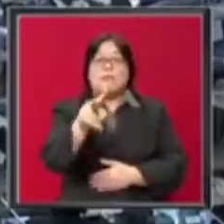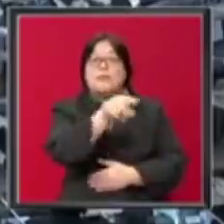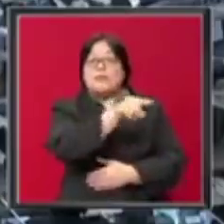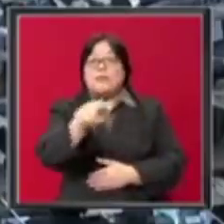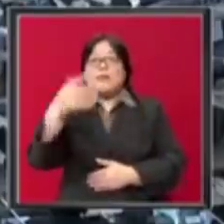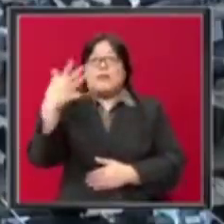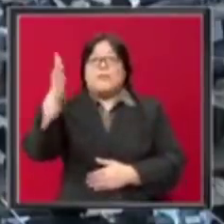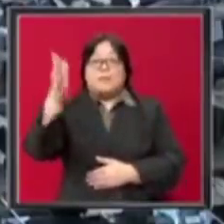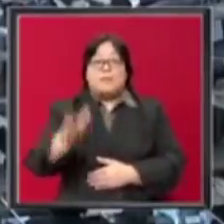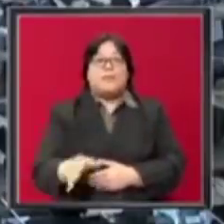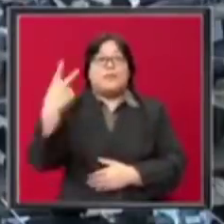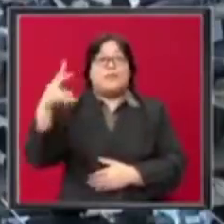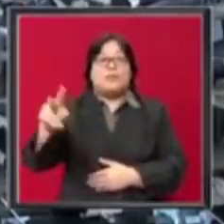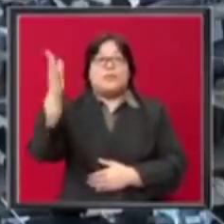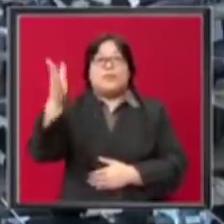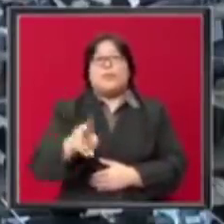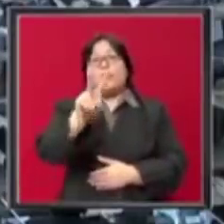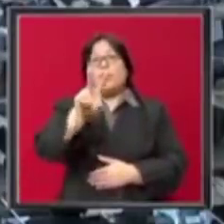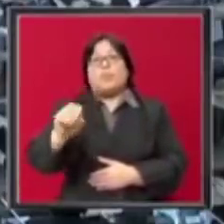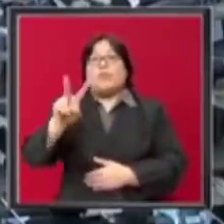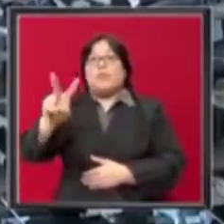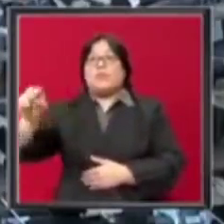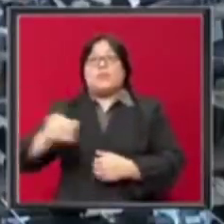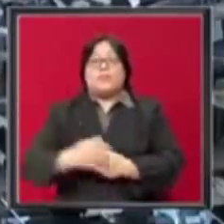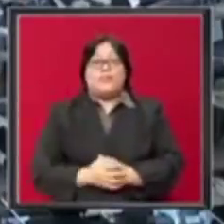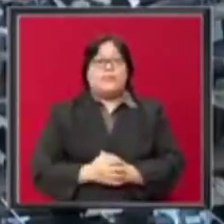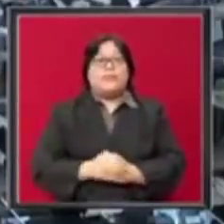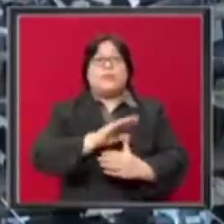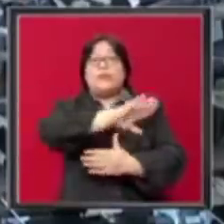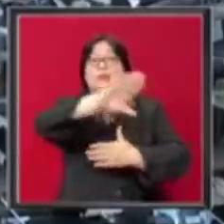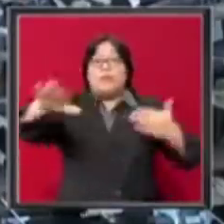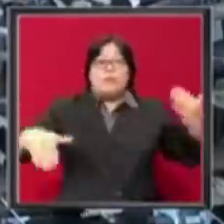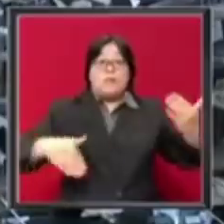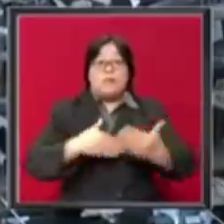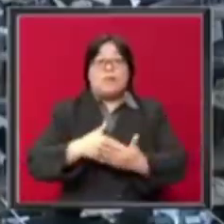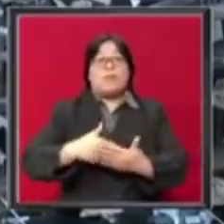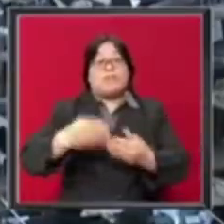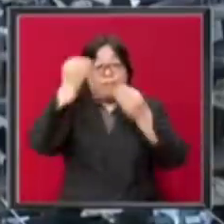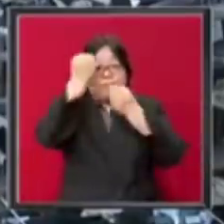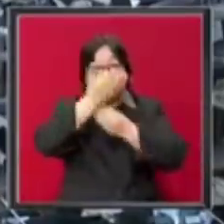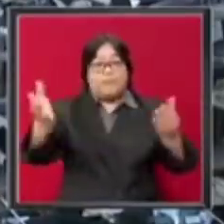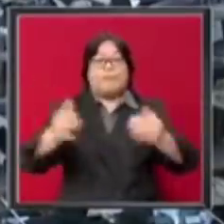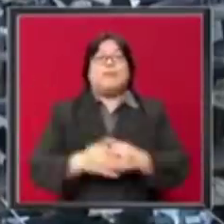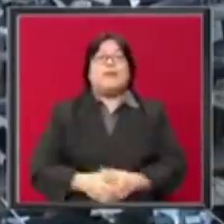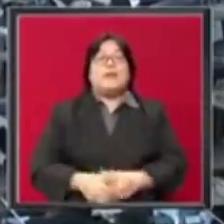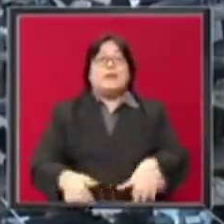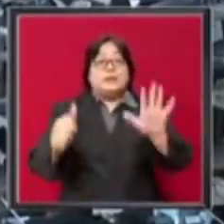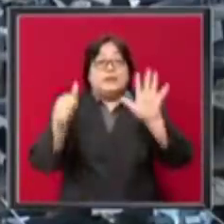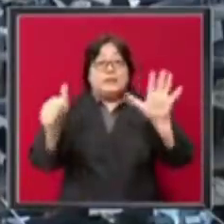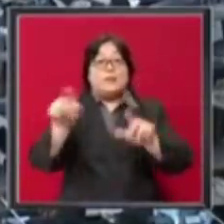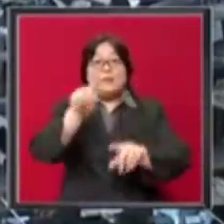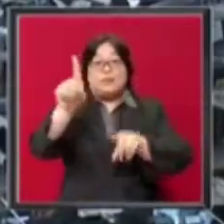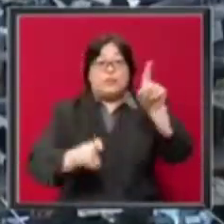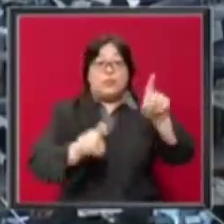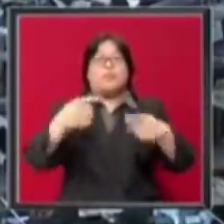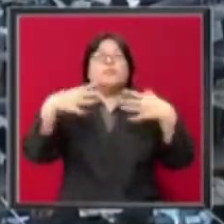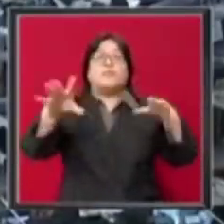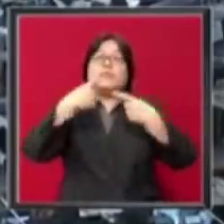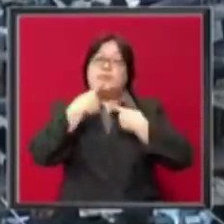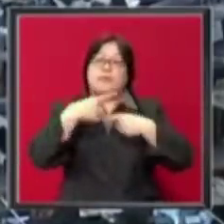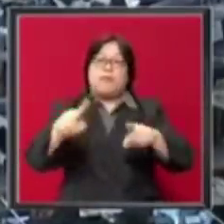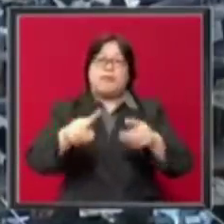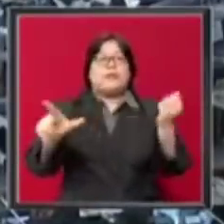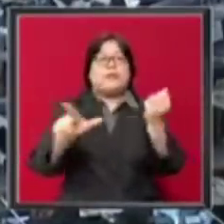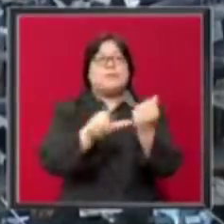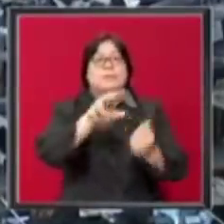Pak Dixon singgung pasal pelaksanaan PKB. Itu satu pengumuman dasar. Tapi